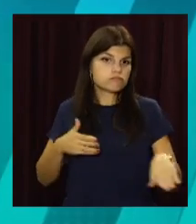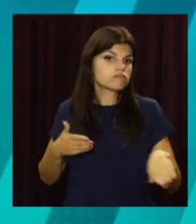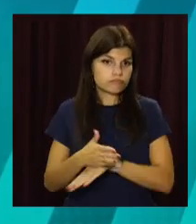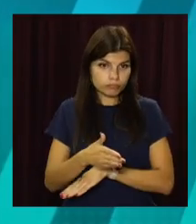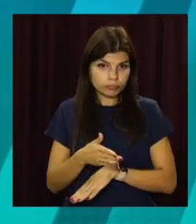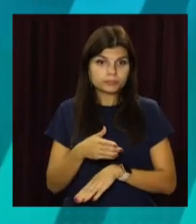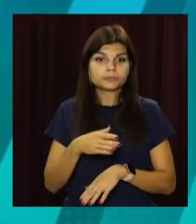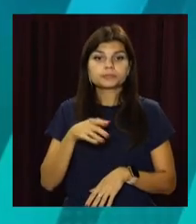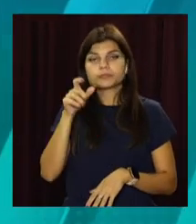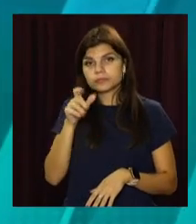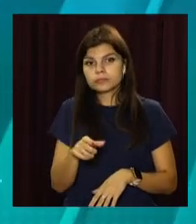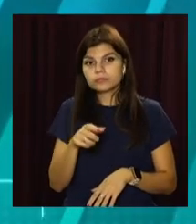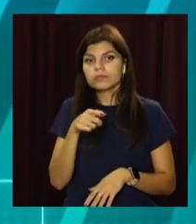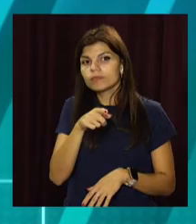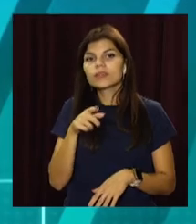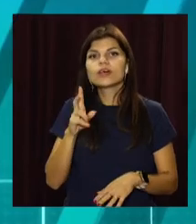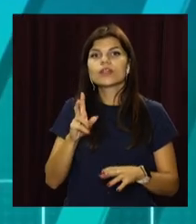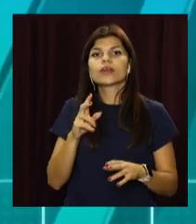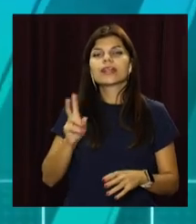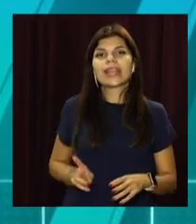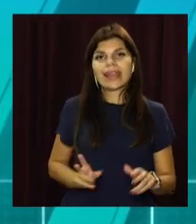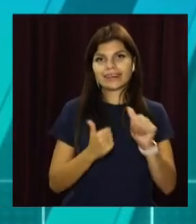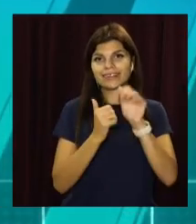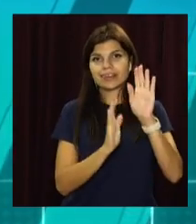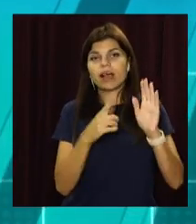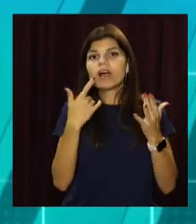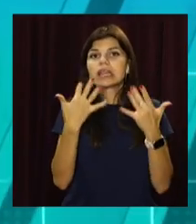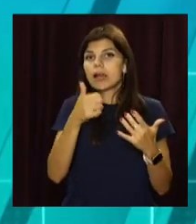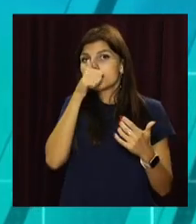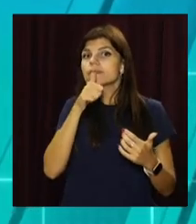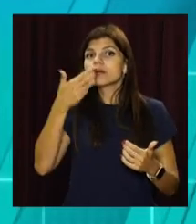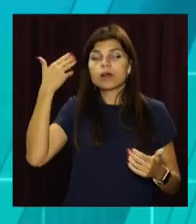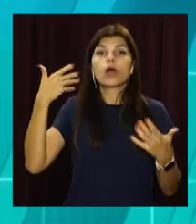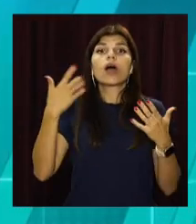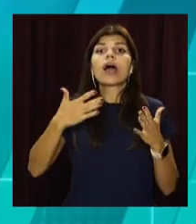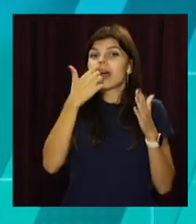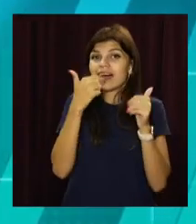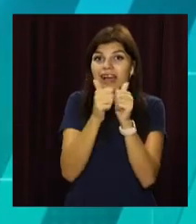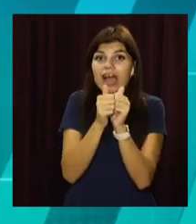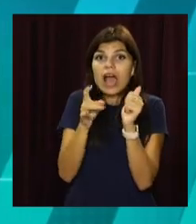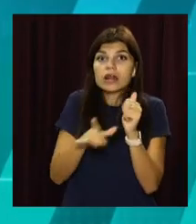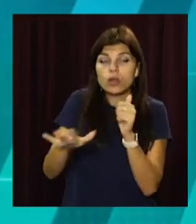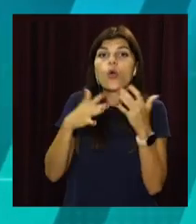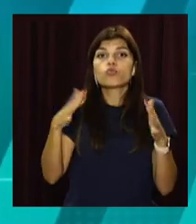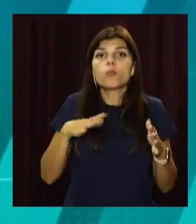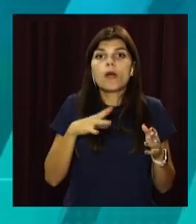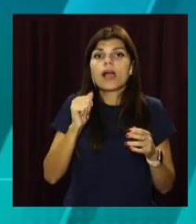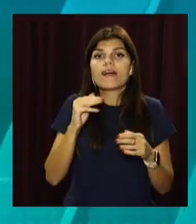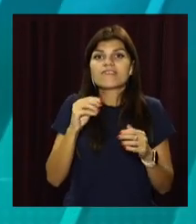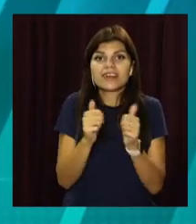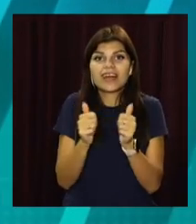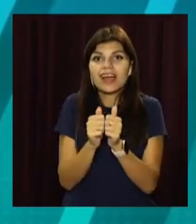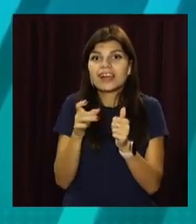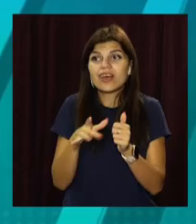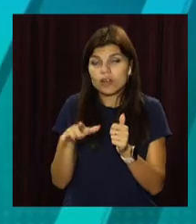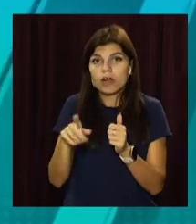правоохоронці. Співвласник кав'ярні каже, декілька місяців тому в їхньому районі вже були пограбовані дві кав'ярні. Наразі